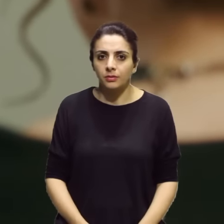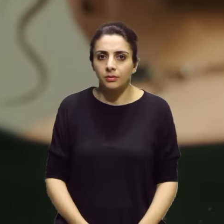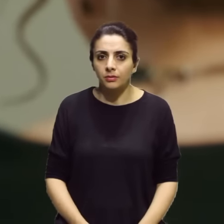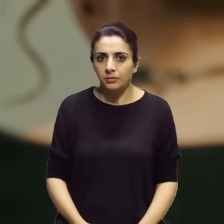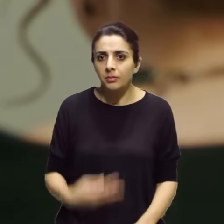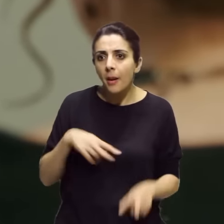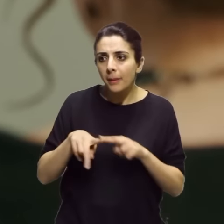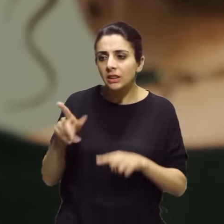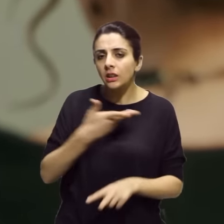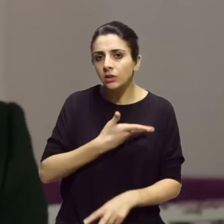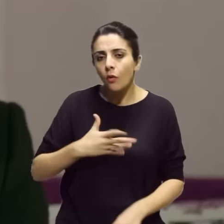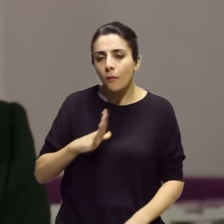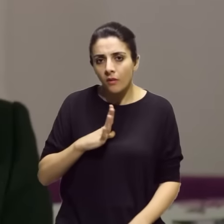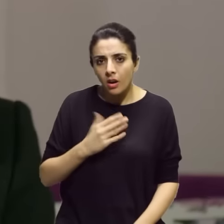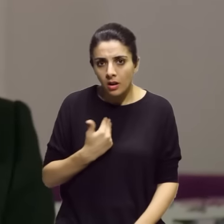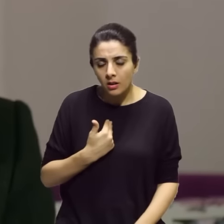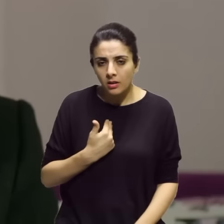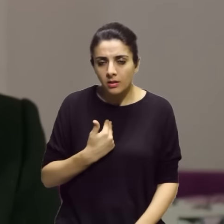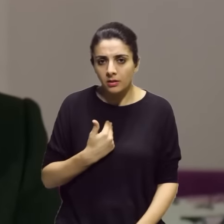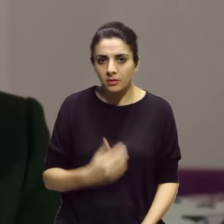Onu seviyorum ben.